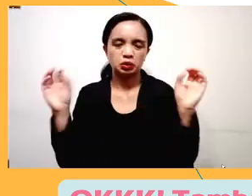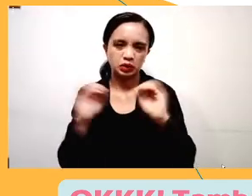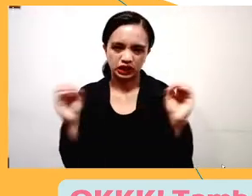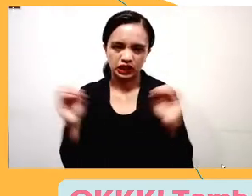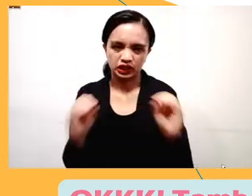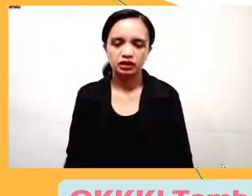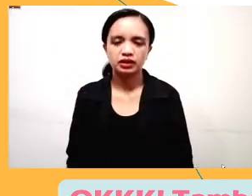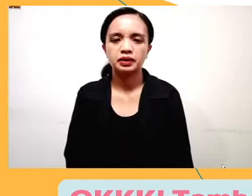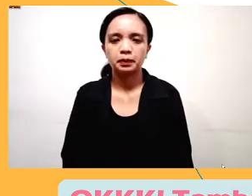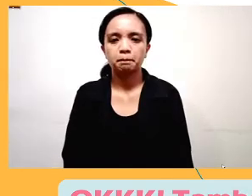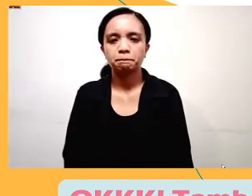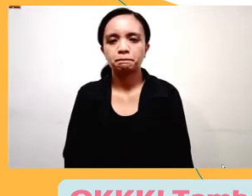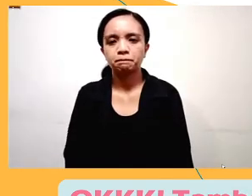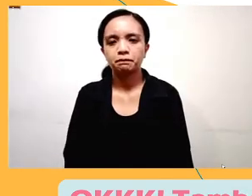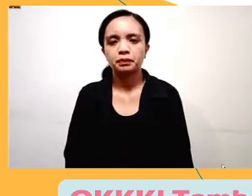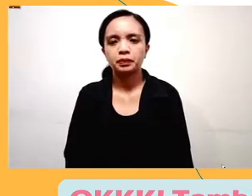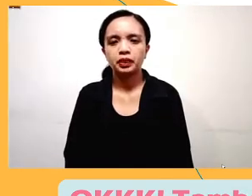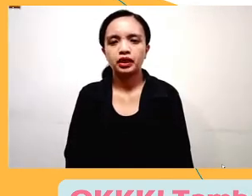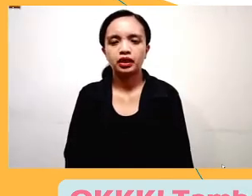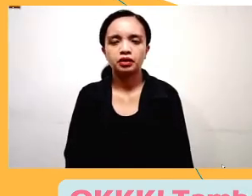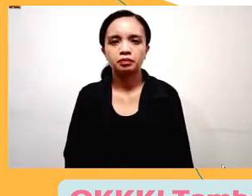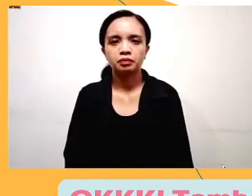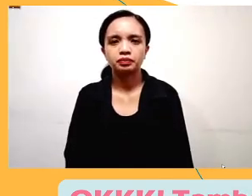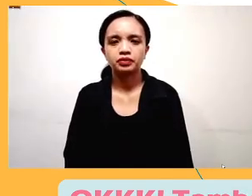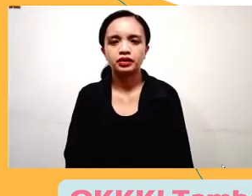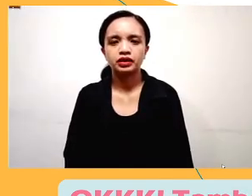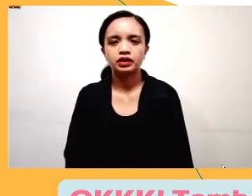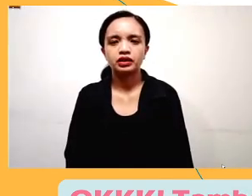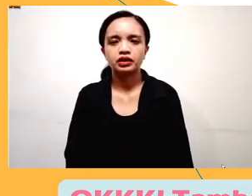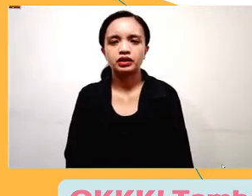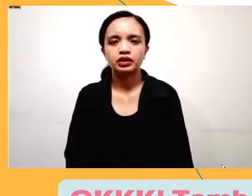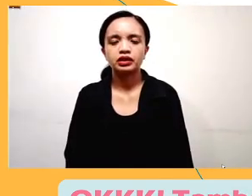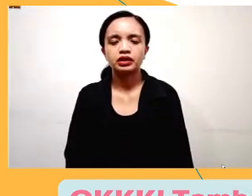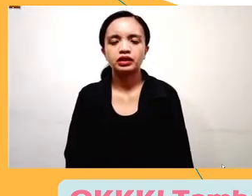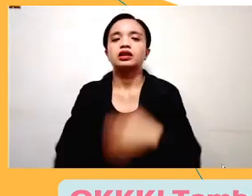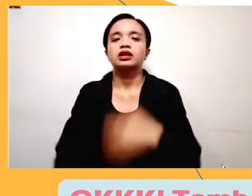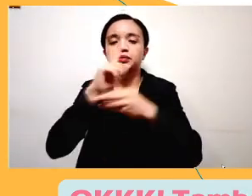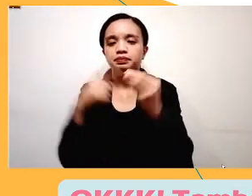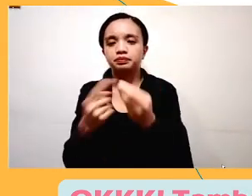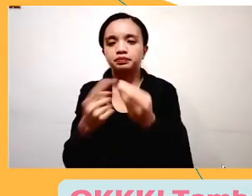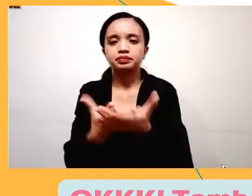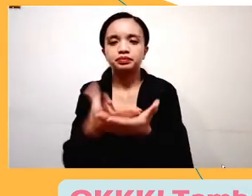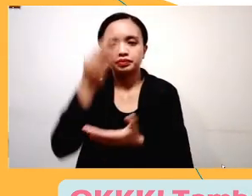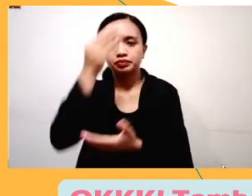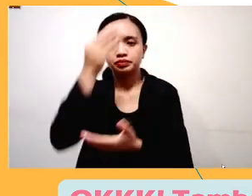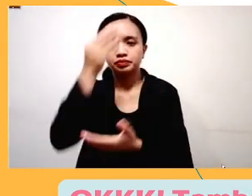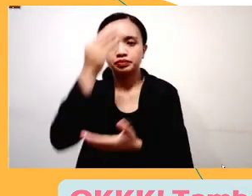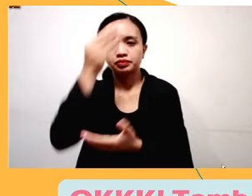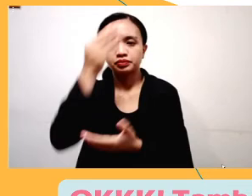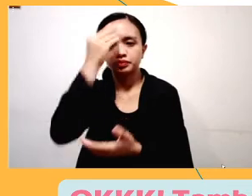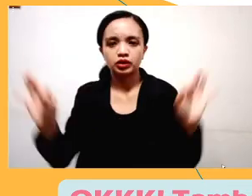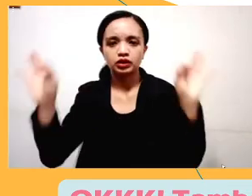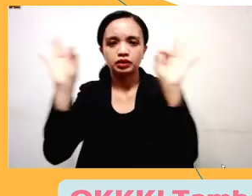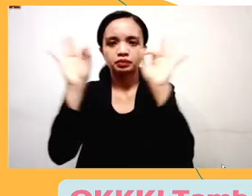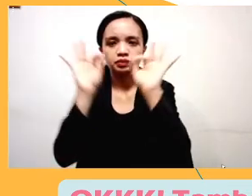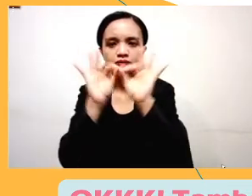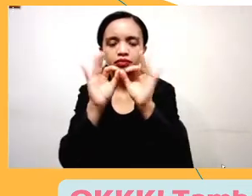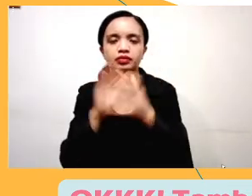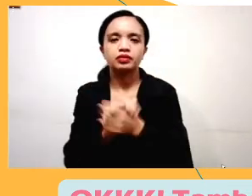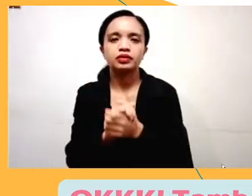isa. Now, one thing about learning that's so important, okay, is